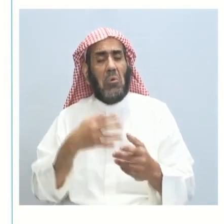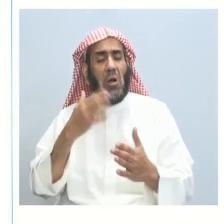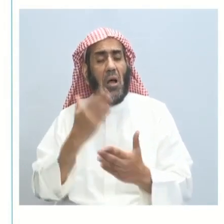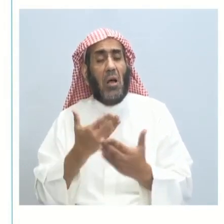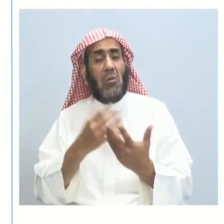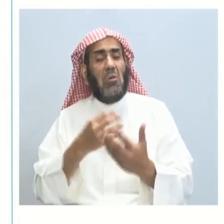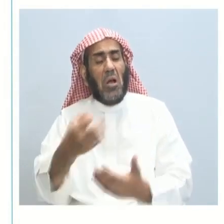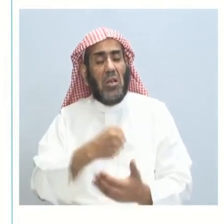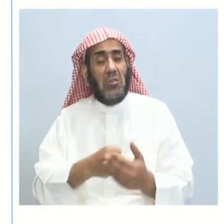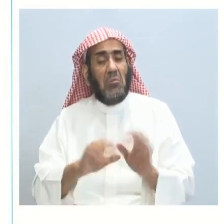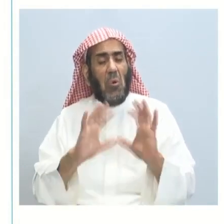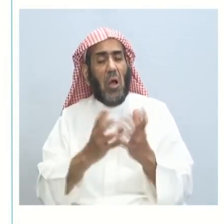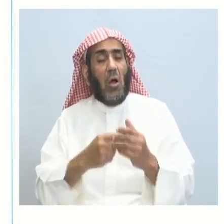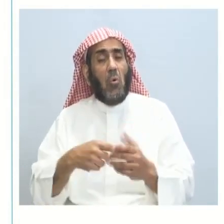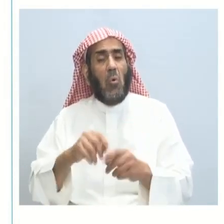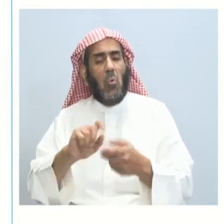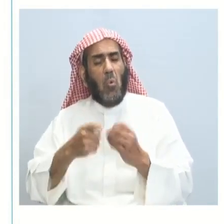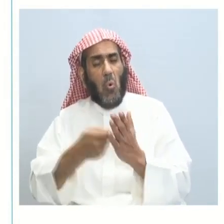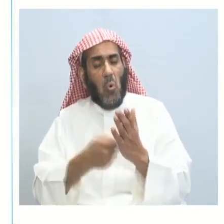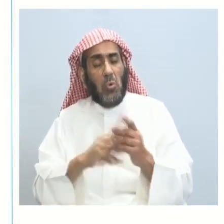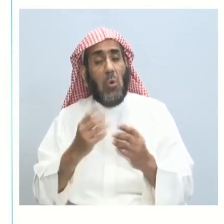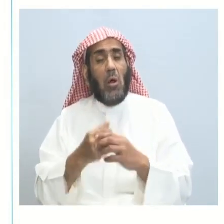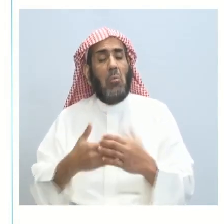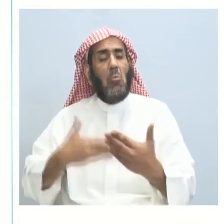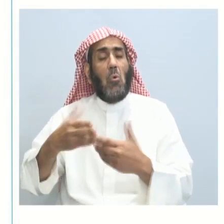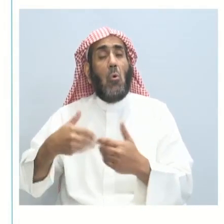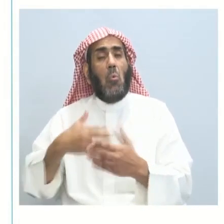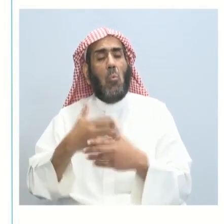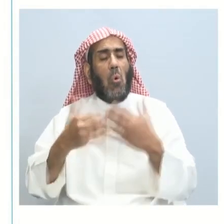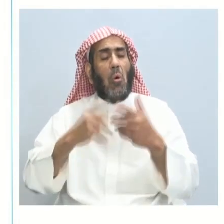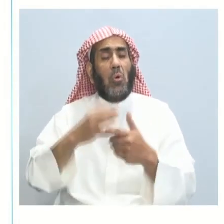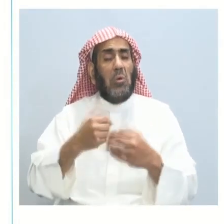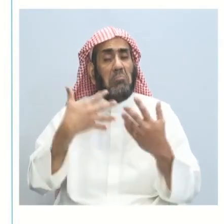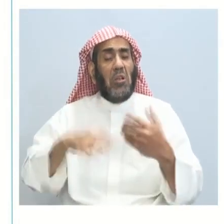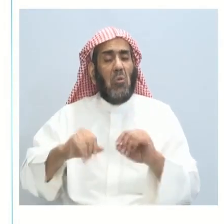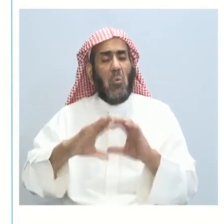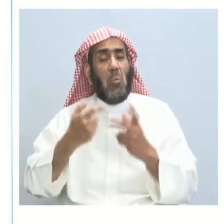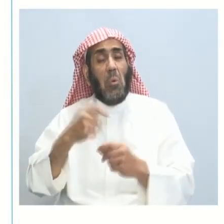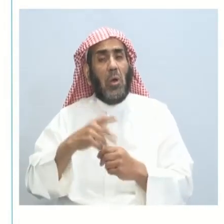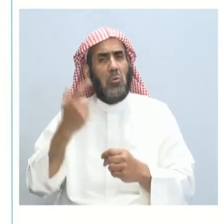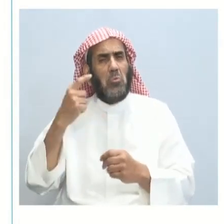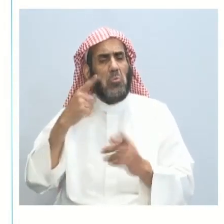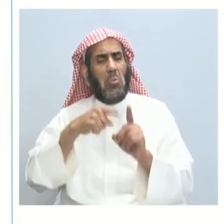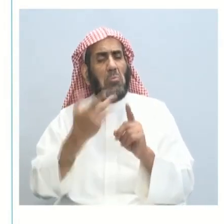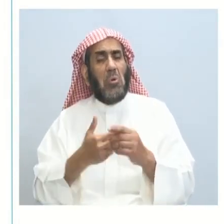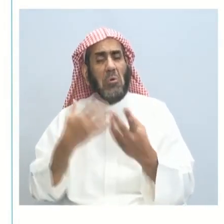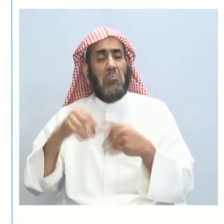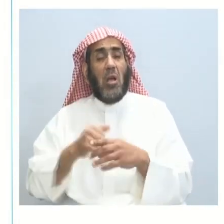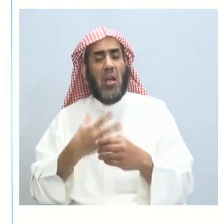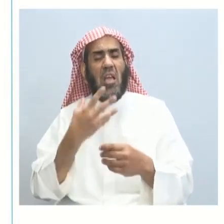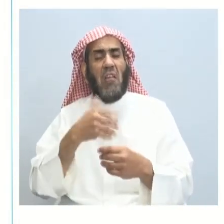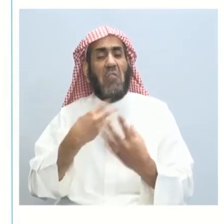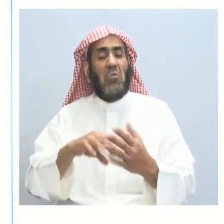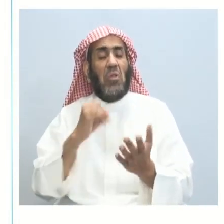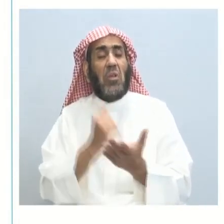القاعه من عقود مع مقاولين موردين قد تخسر كل هذه المبالغ خساره السمعه الاخرين قد يفقدون